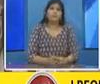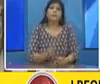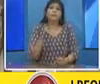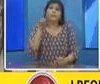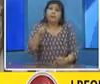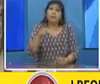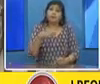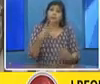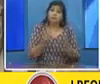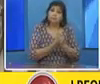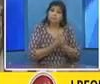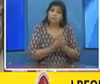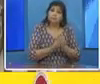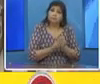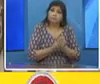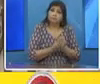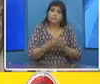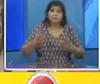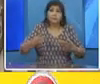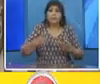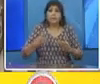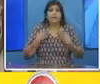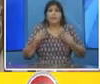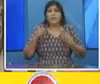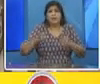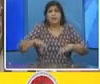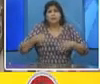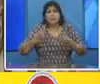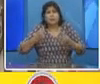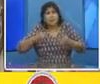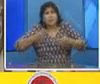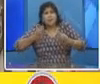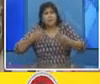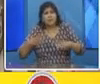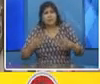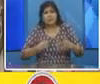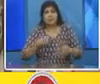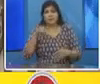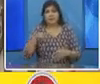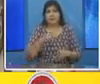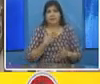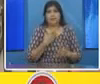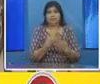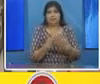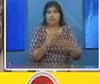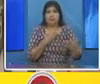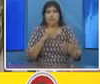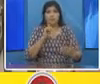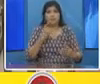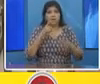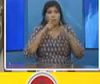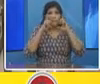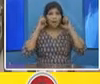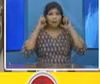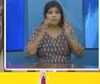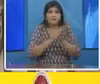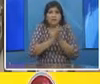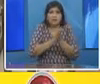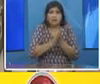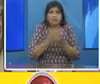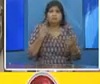कि आप लापरवाही मत बरतिए, अपना भी ख्याल रखिए और दूसरों